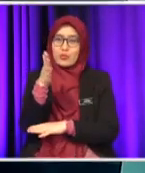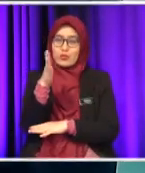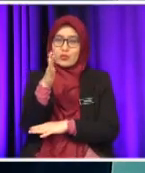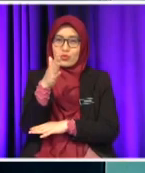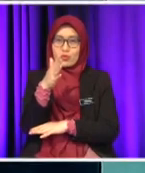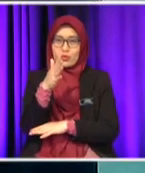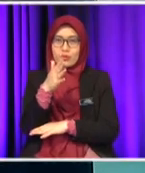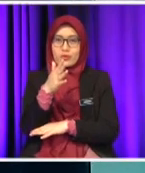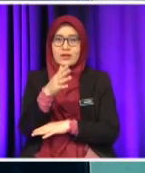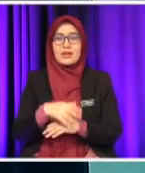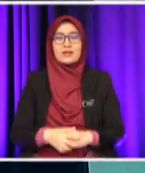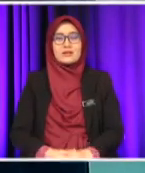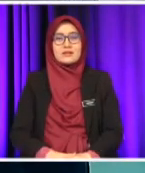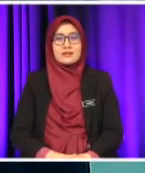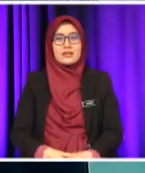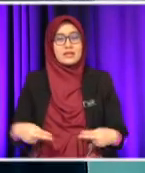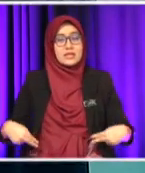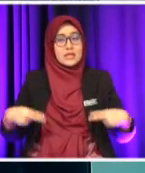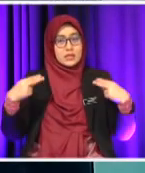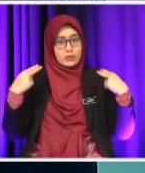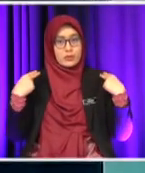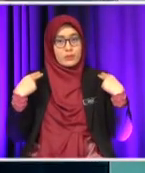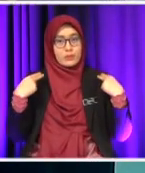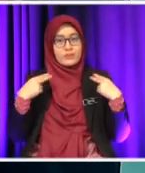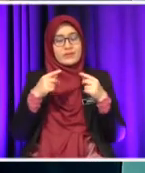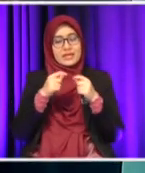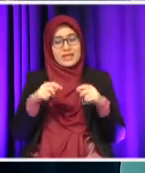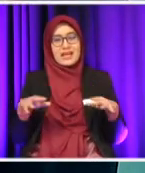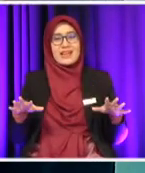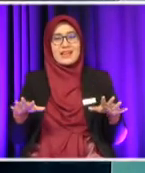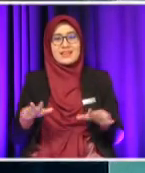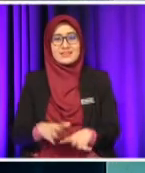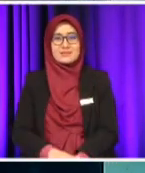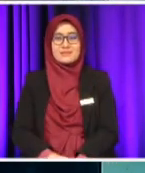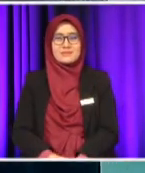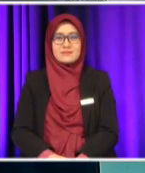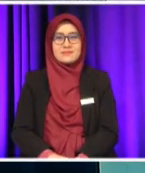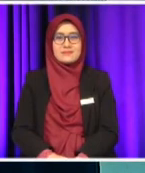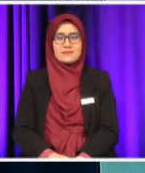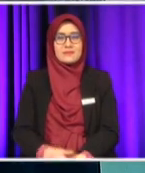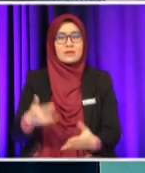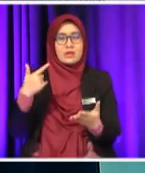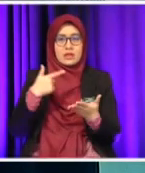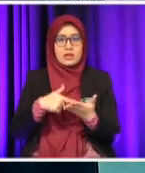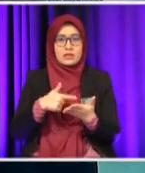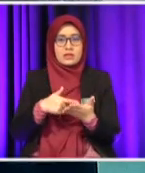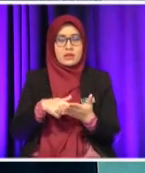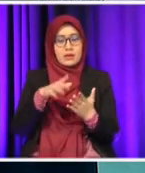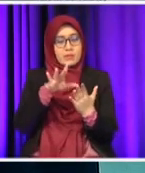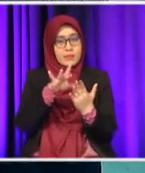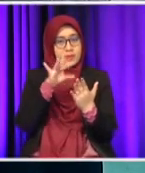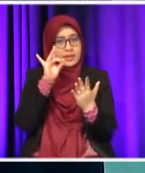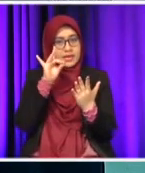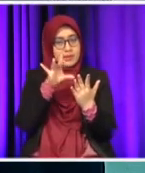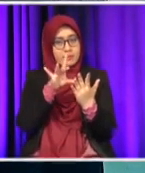yang ini yang penting kita eee tumpukanlah kemudian itu pergi kepada pemilihannya kita dari pemilihan